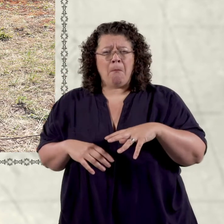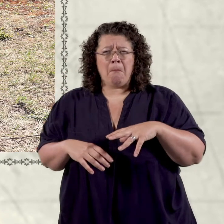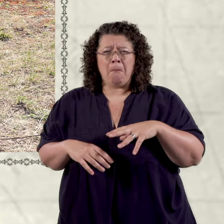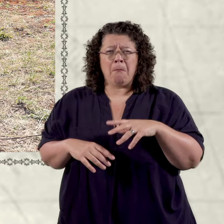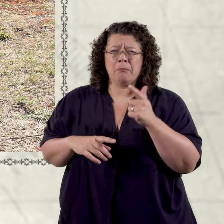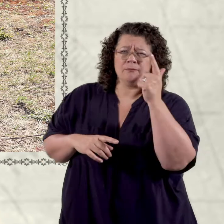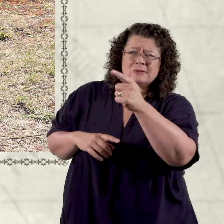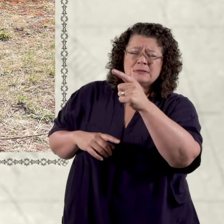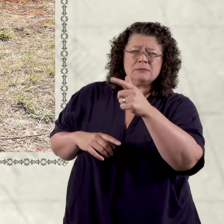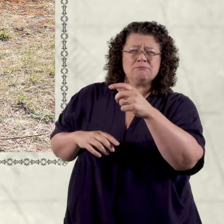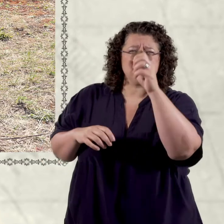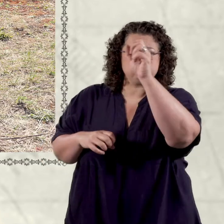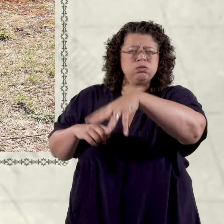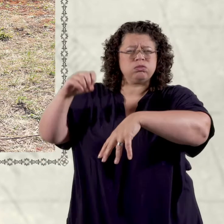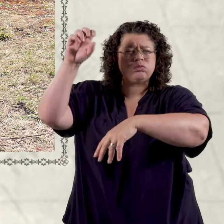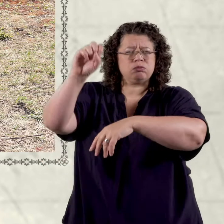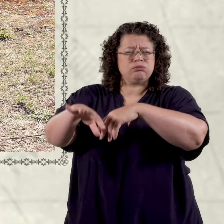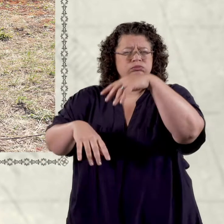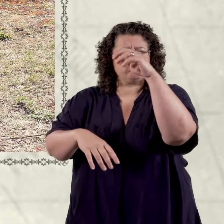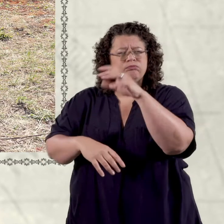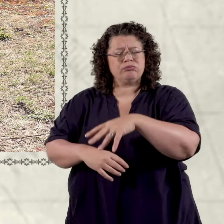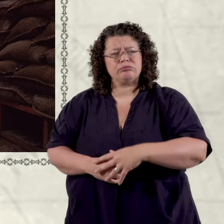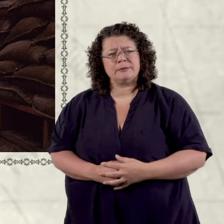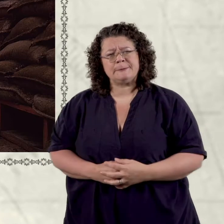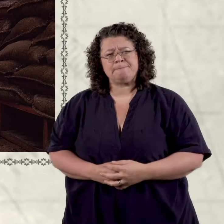Sŵn magnelau, sŵn bomiau.